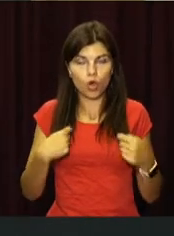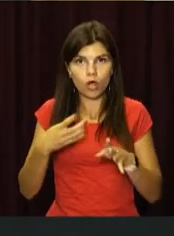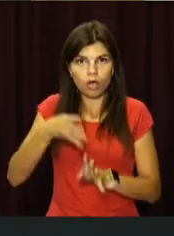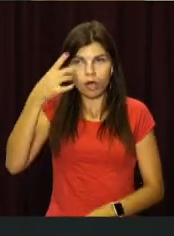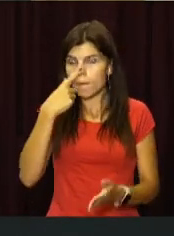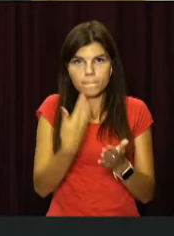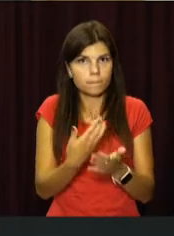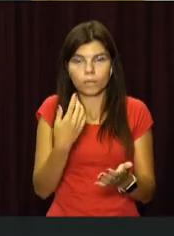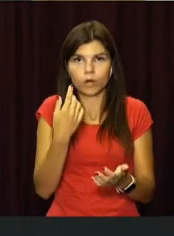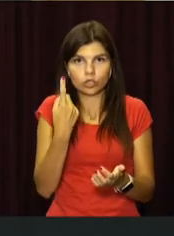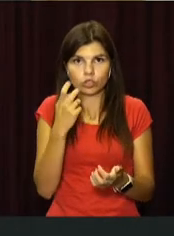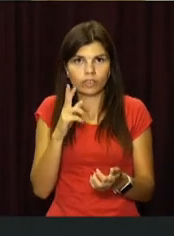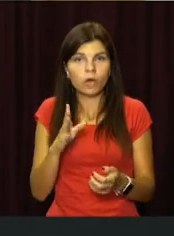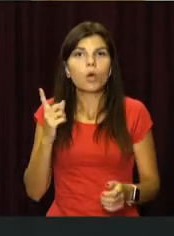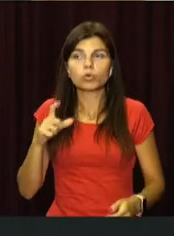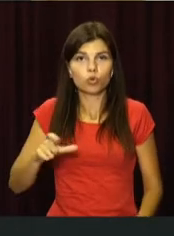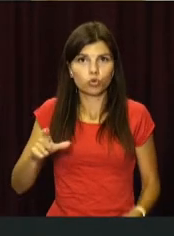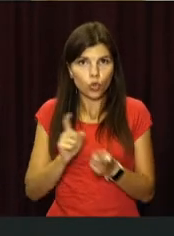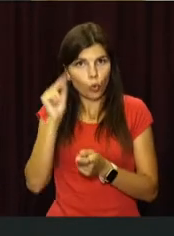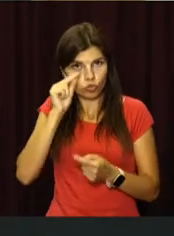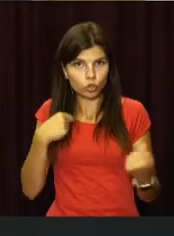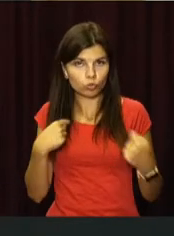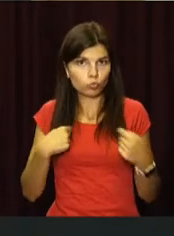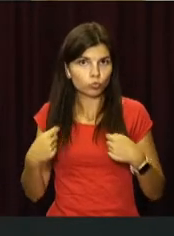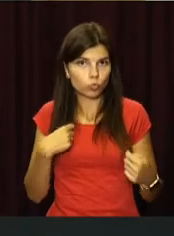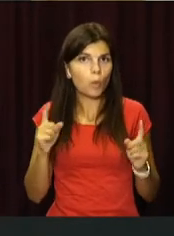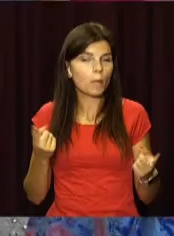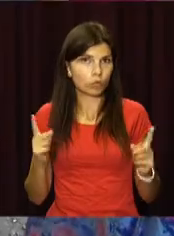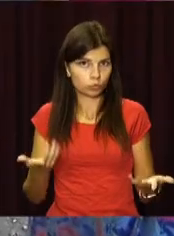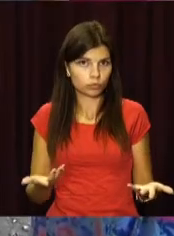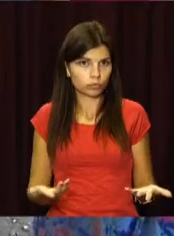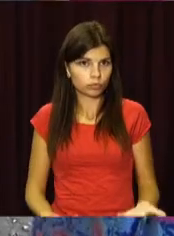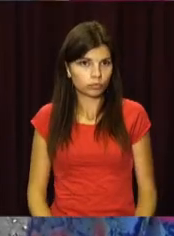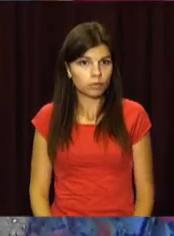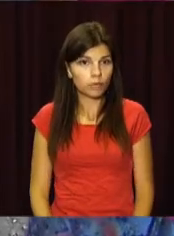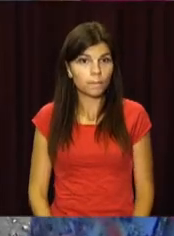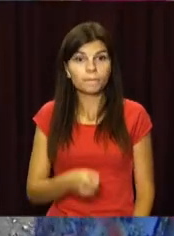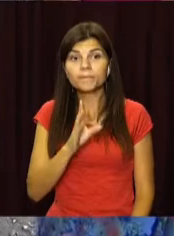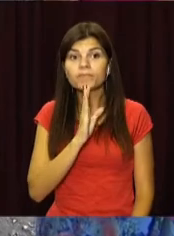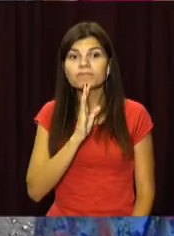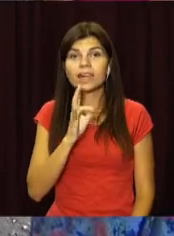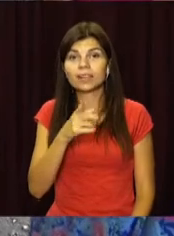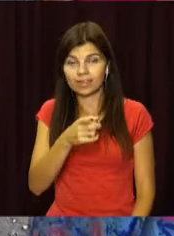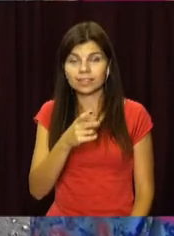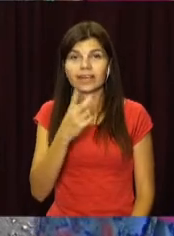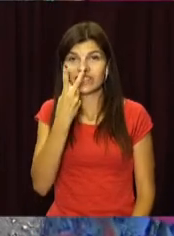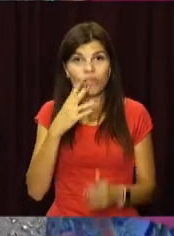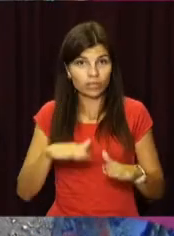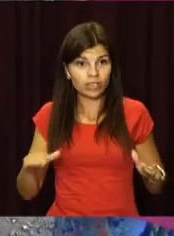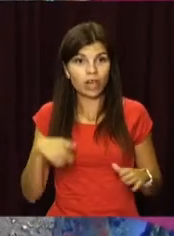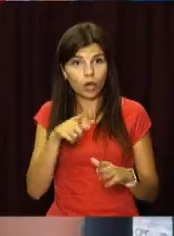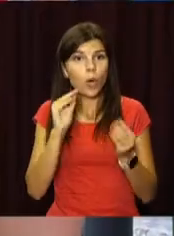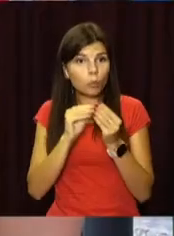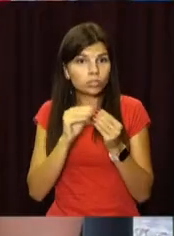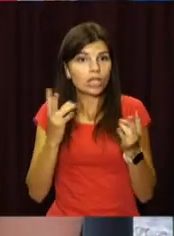змушені вчитися жити без блакитного палива? Далі в сюжеті. У Анастасії двоє малих дітей. Каже, їх